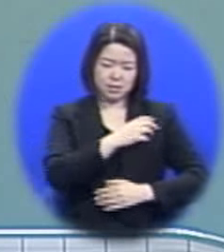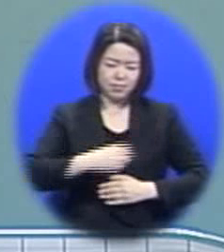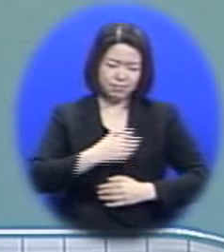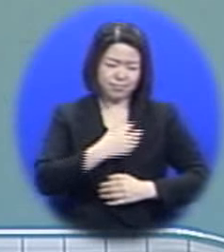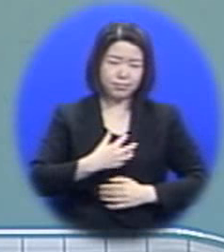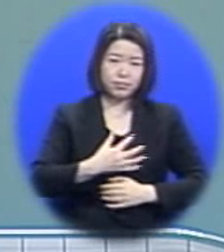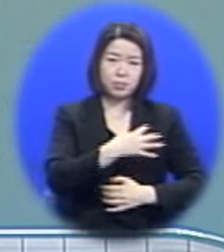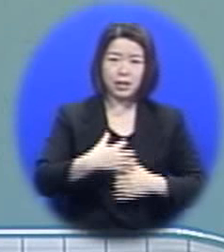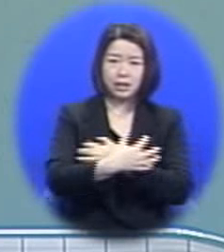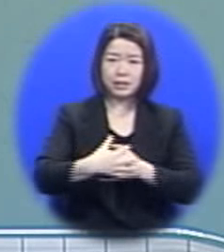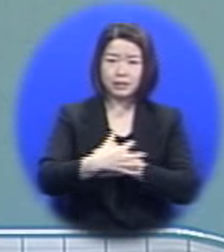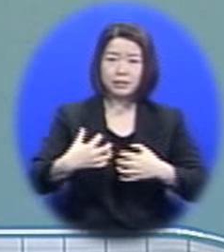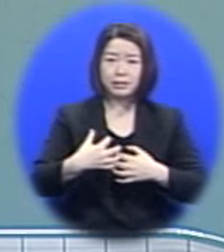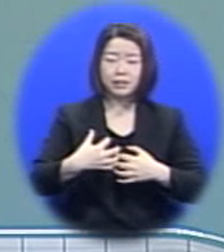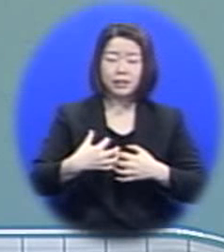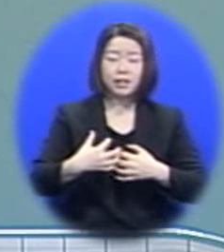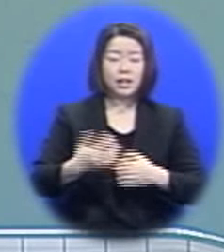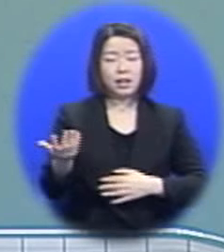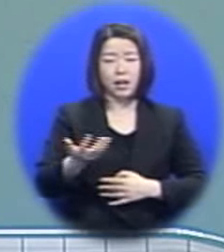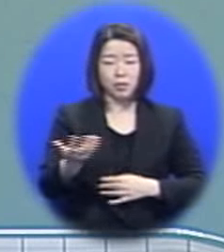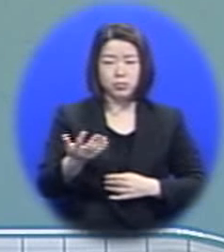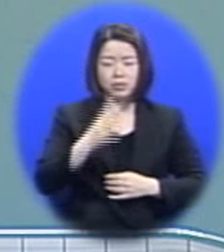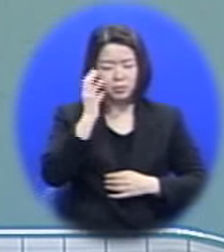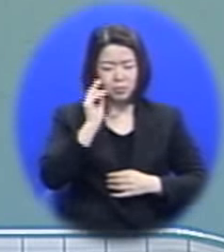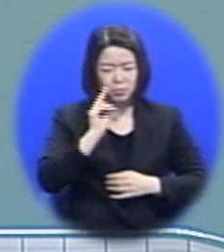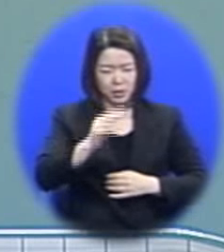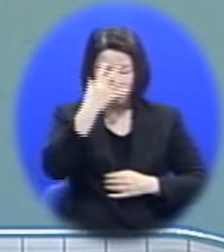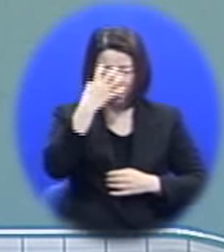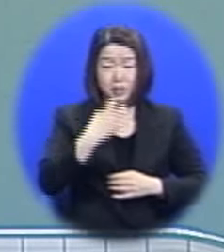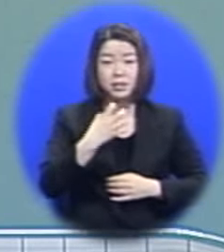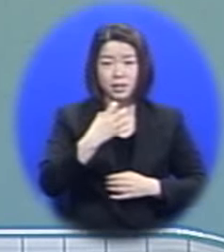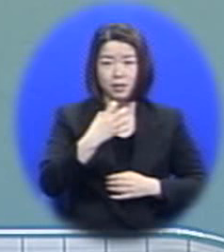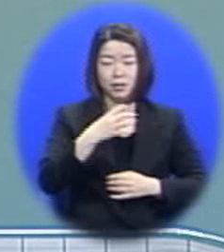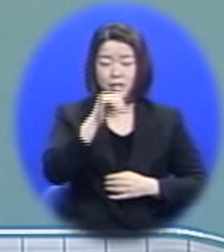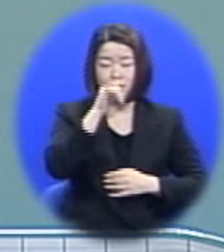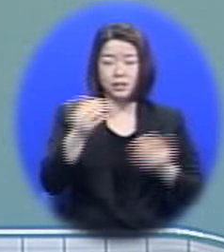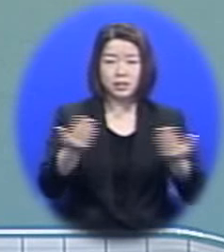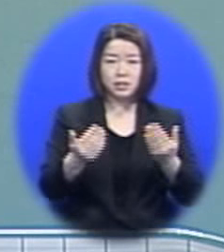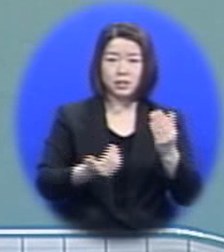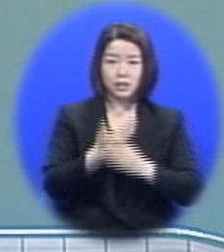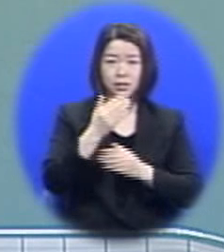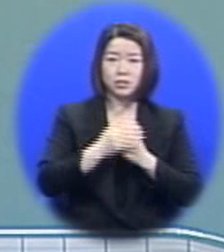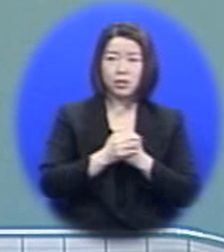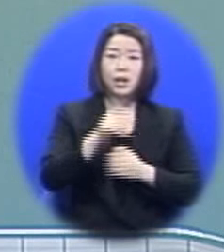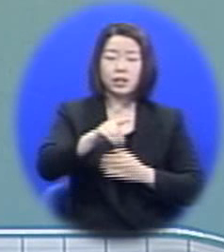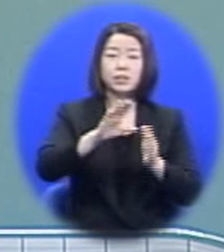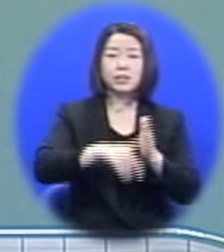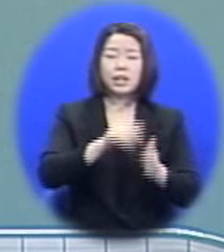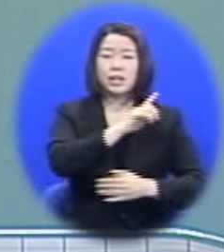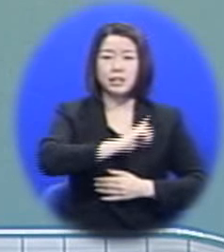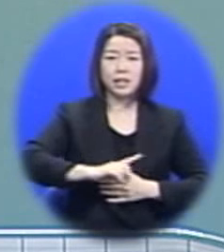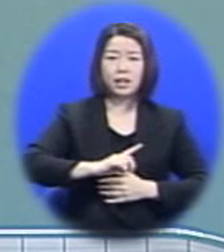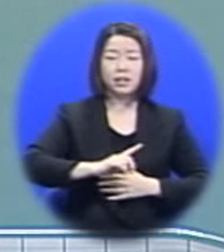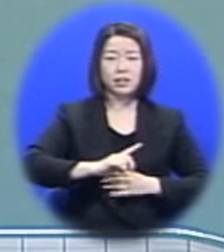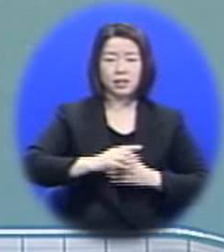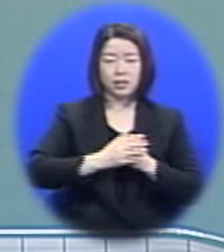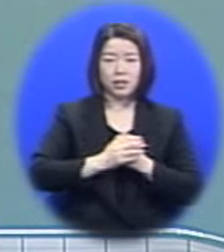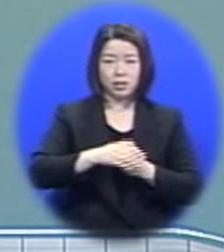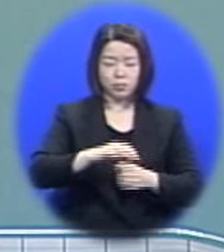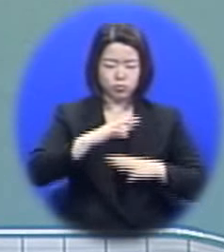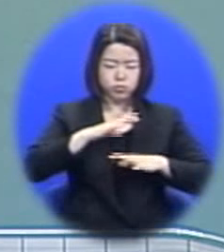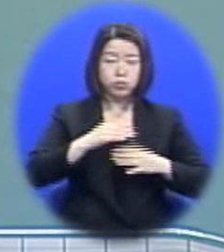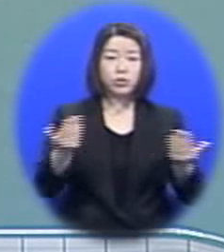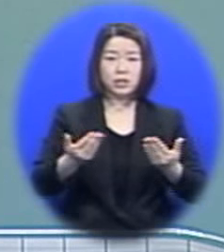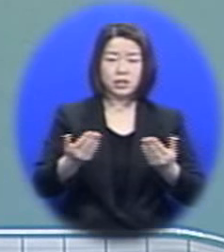처지가 됐습니다. 그때 제일 무서운 일이 벌어졌어. 아내가 흔들린 거예요. 아내가